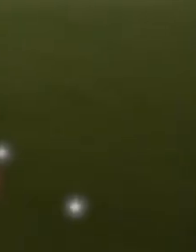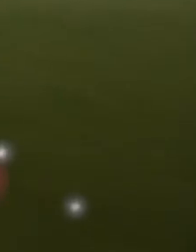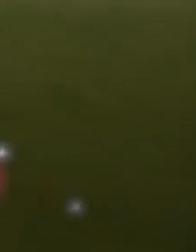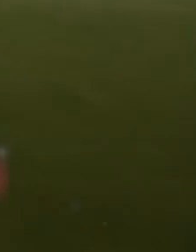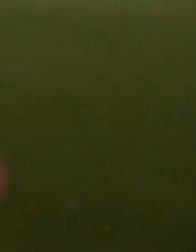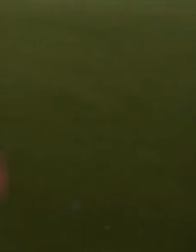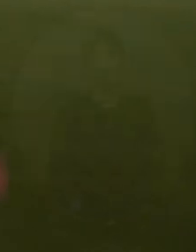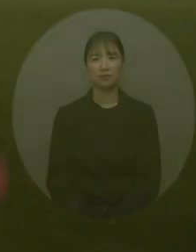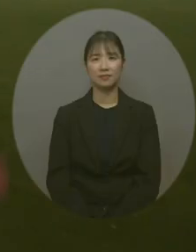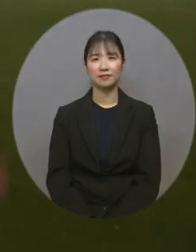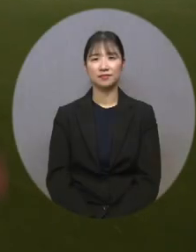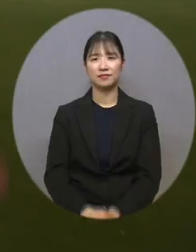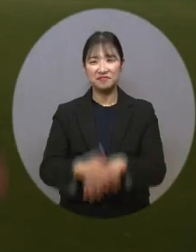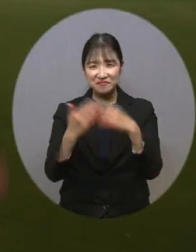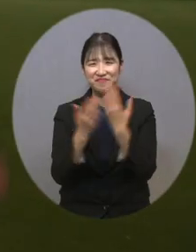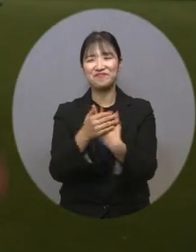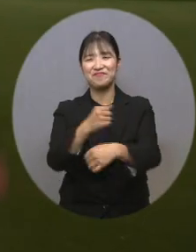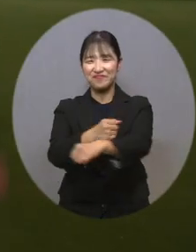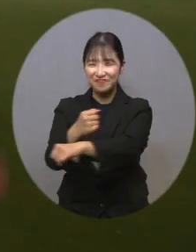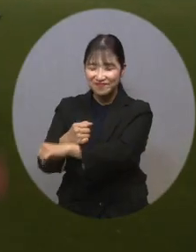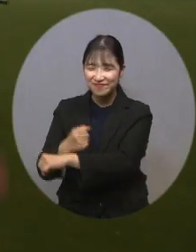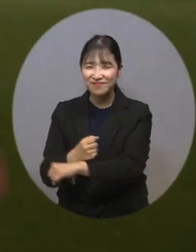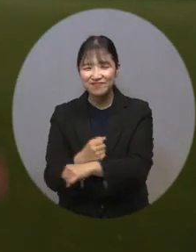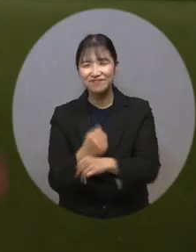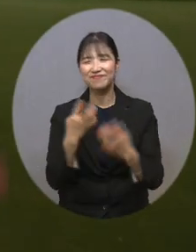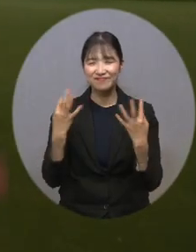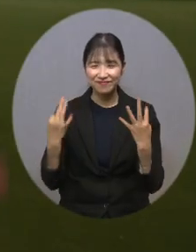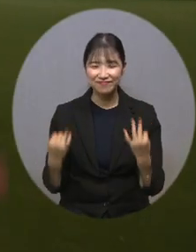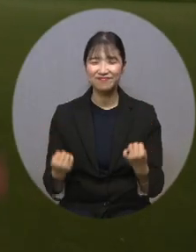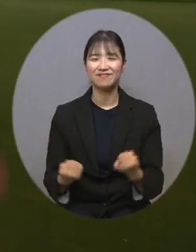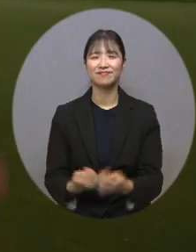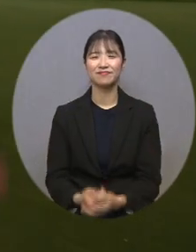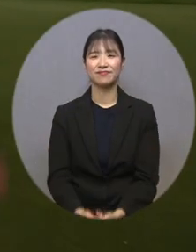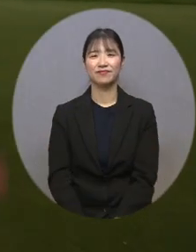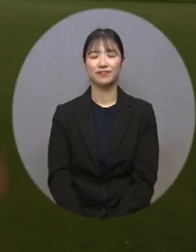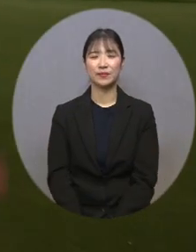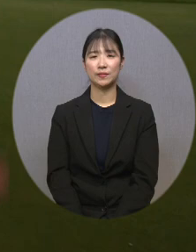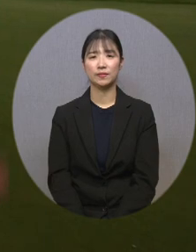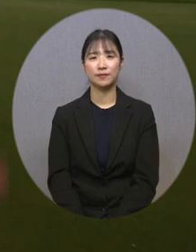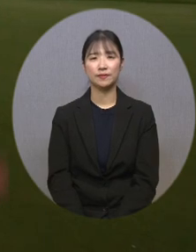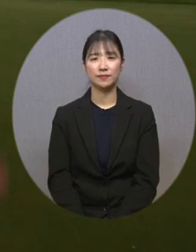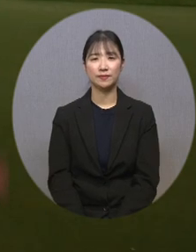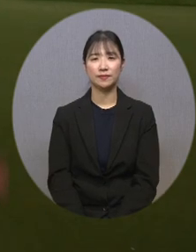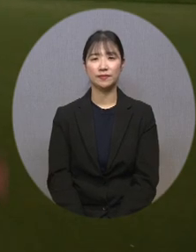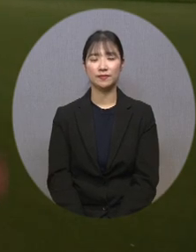예, 고생하셨습니다. 고생하셨습니다. 고생하셨습니다. 근데